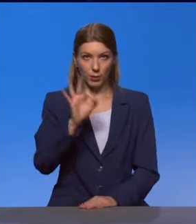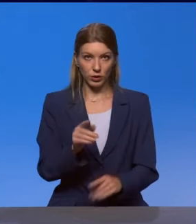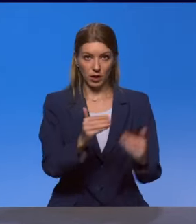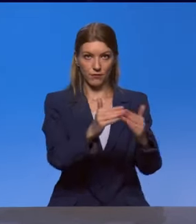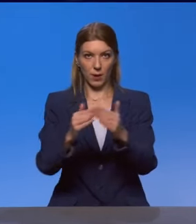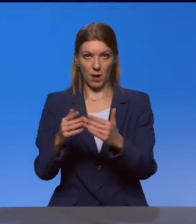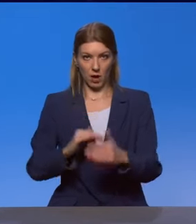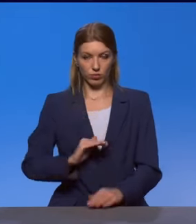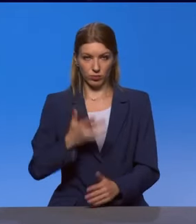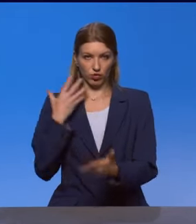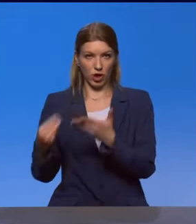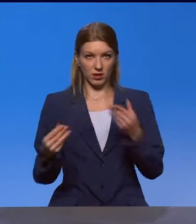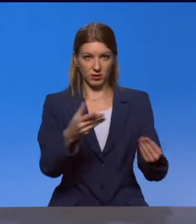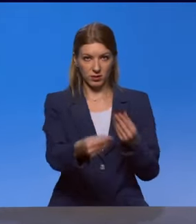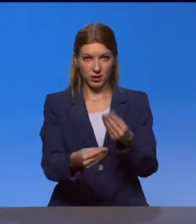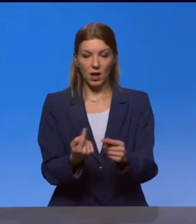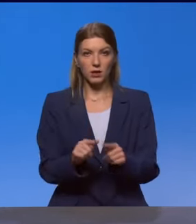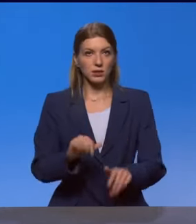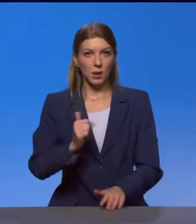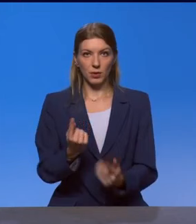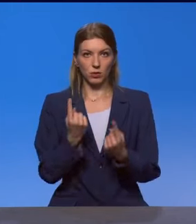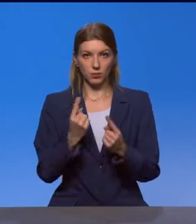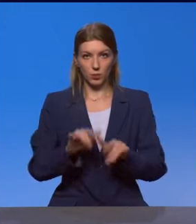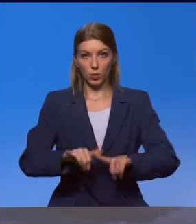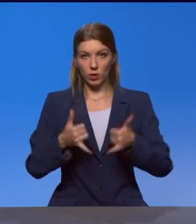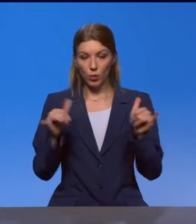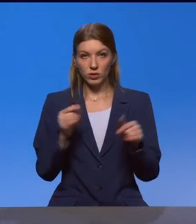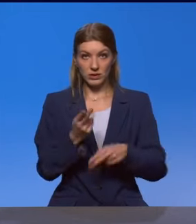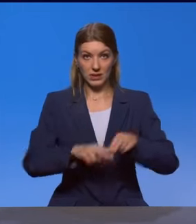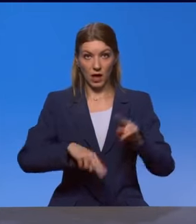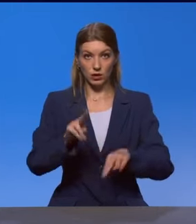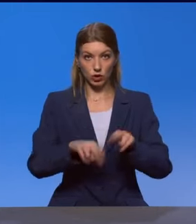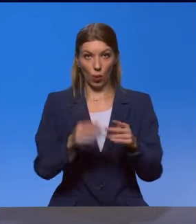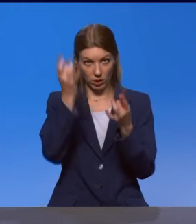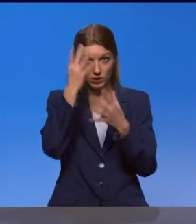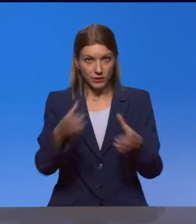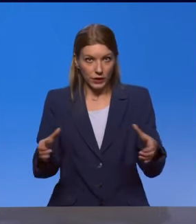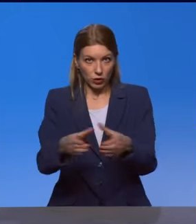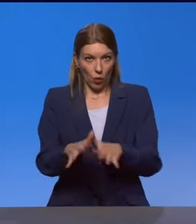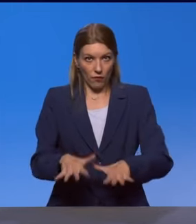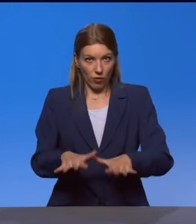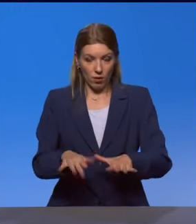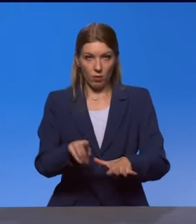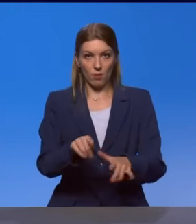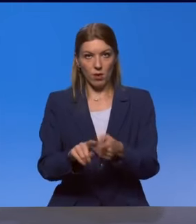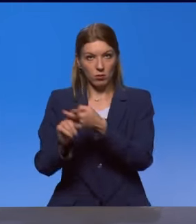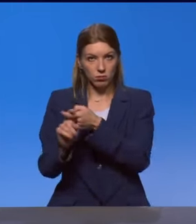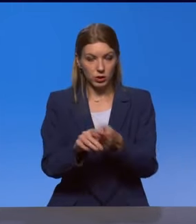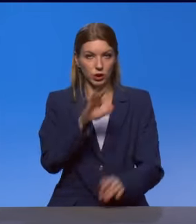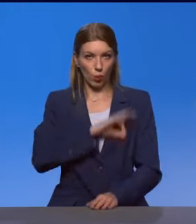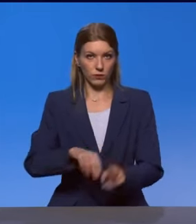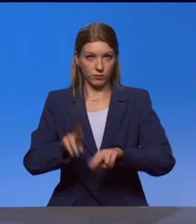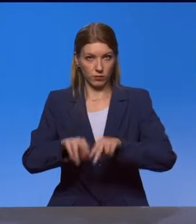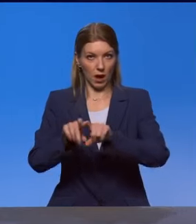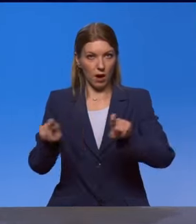мне кажется, наибольшая точка роста, именно застройка в цивилизованном ИЖС с привлечением подрядчика вот внутри